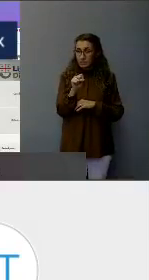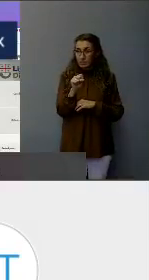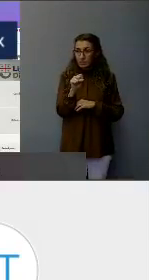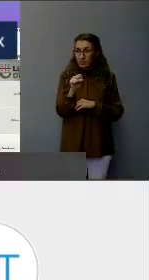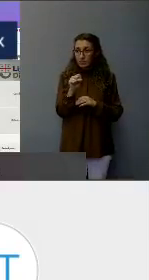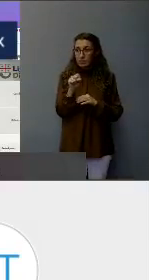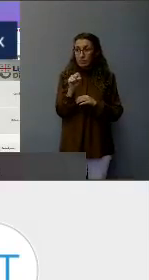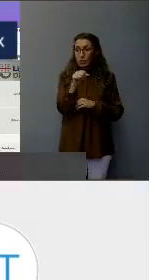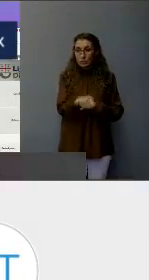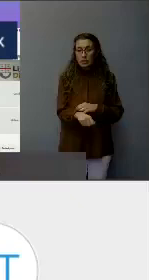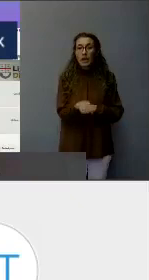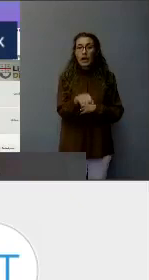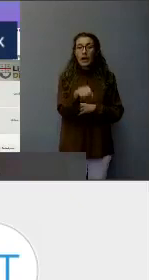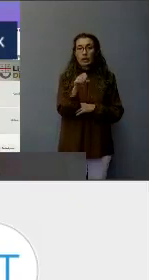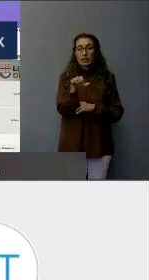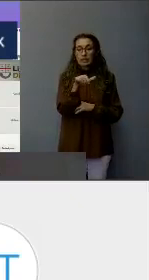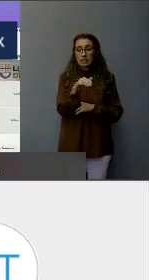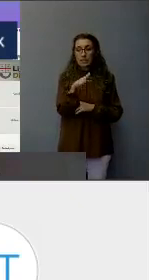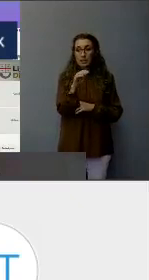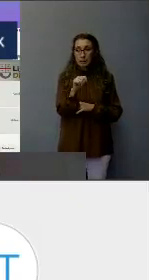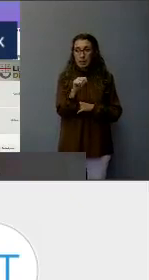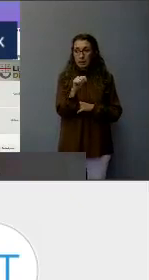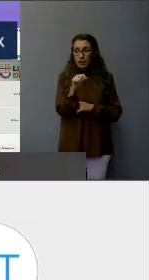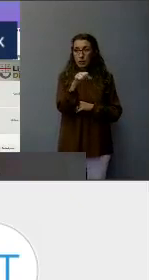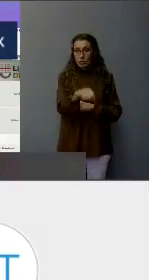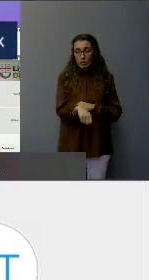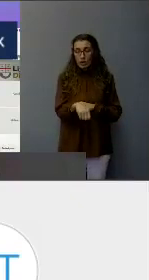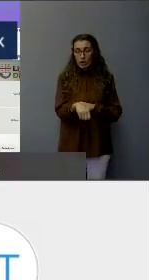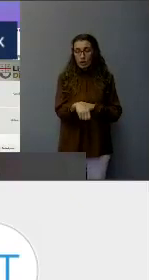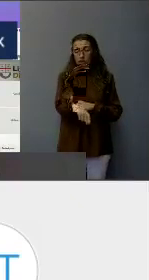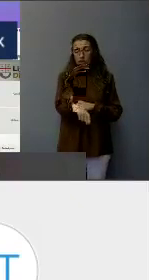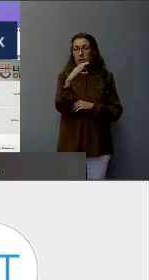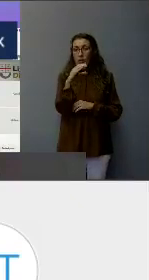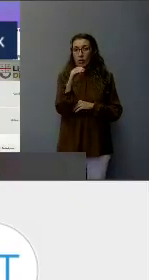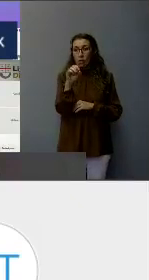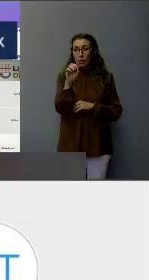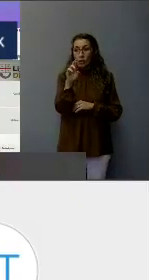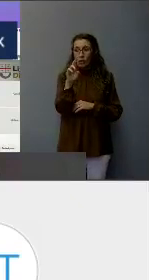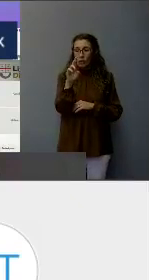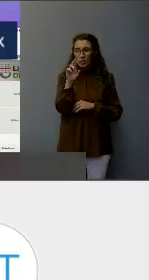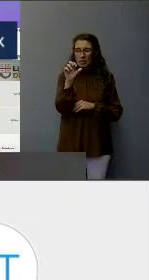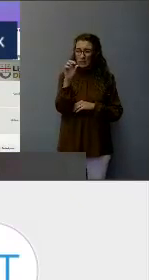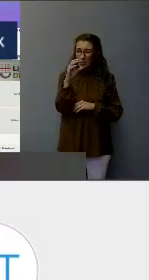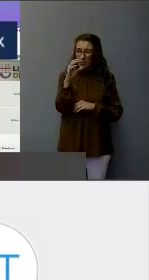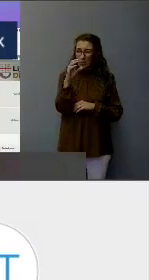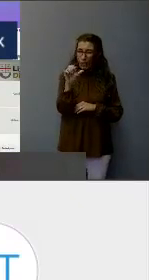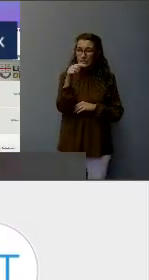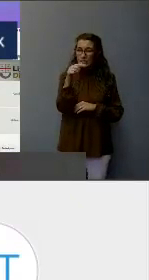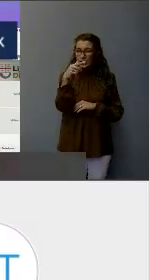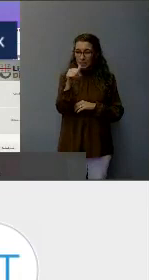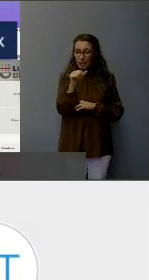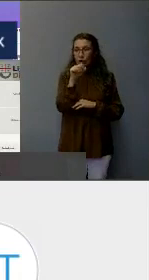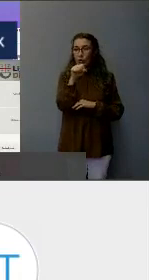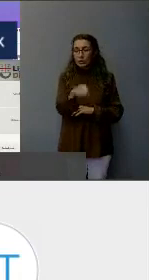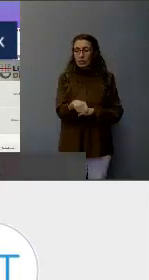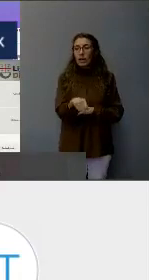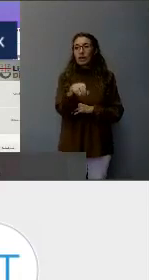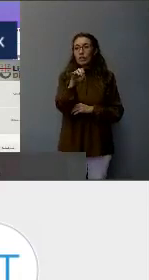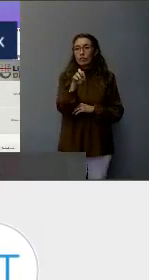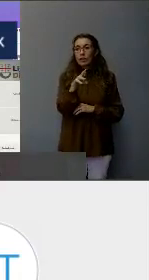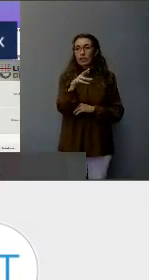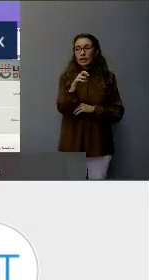il consigliere cassiba contrario consigliere costa molto vario consigliere a